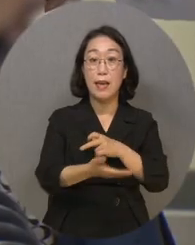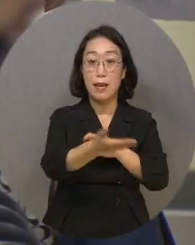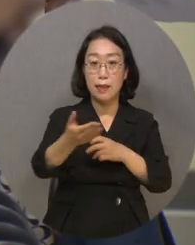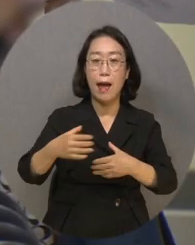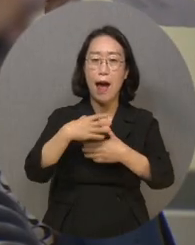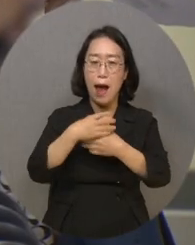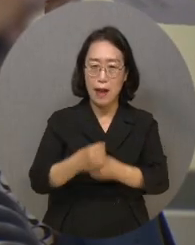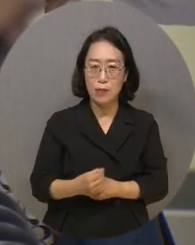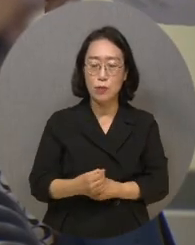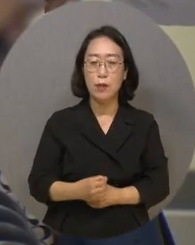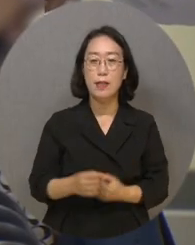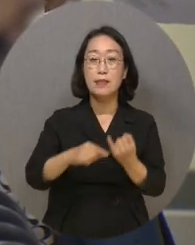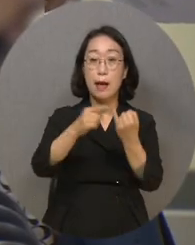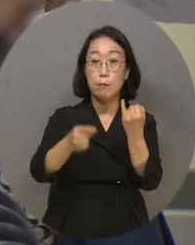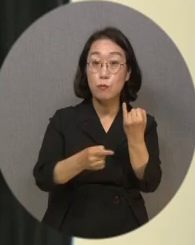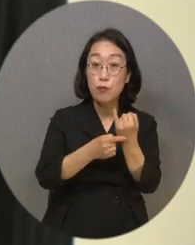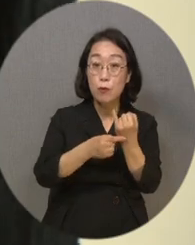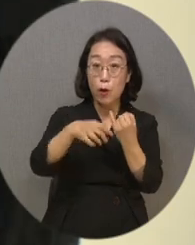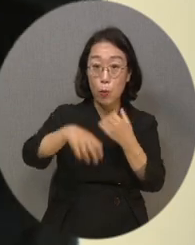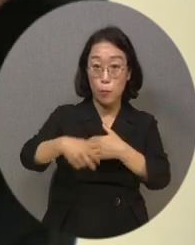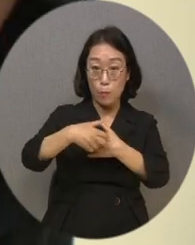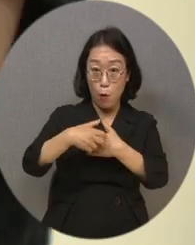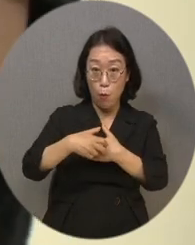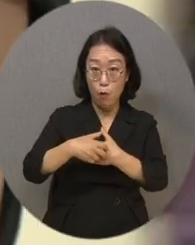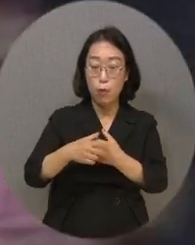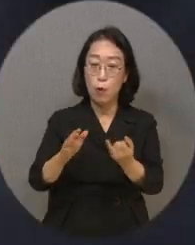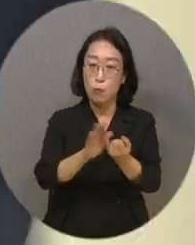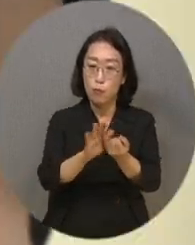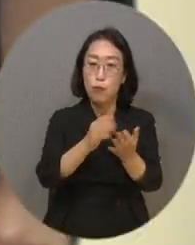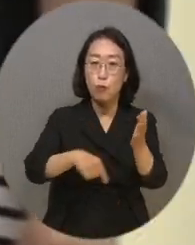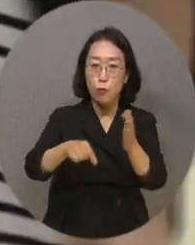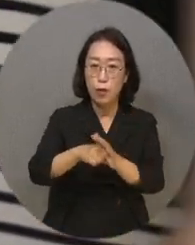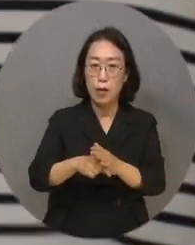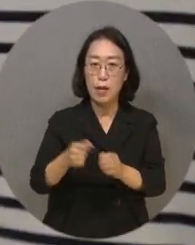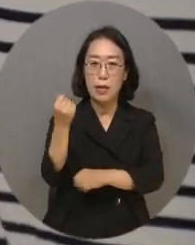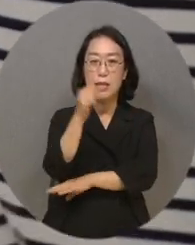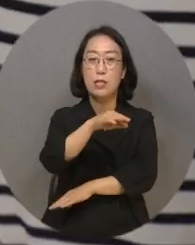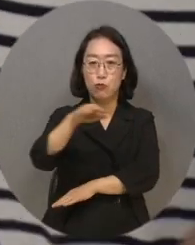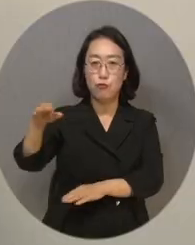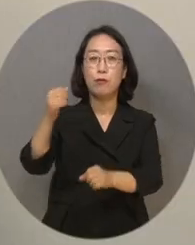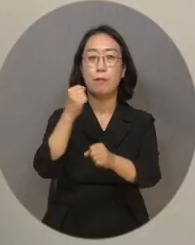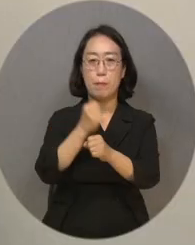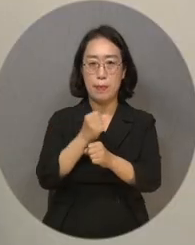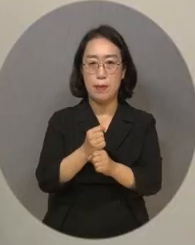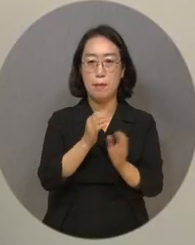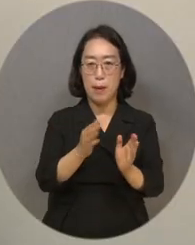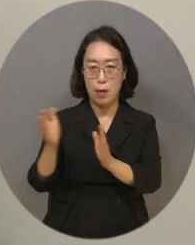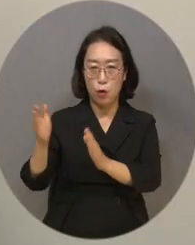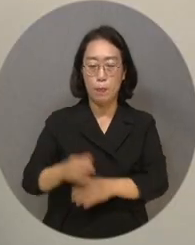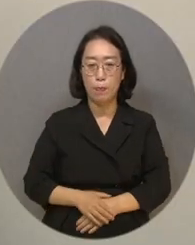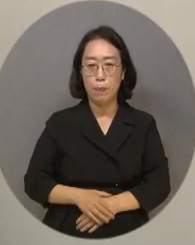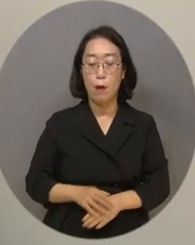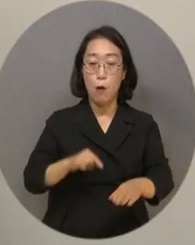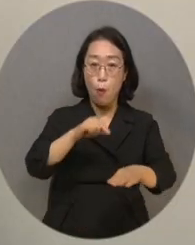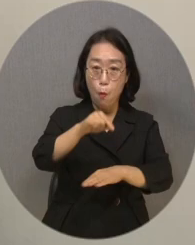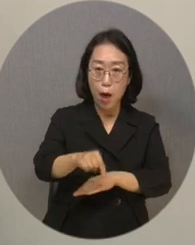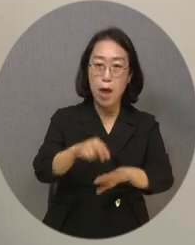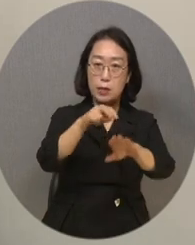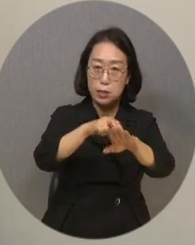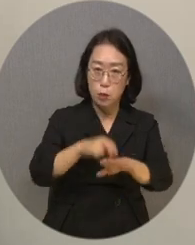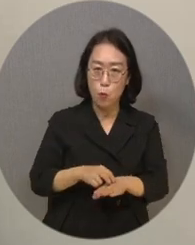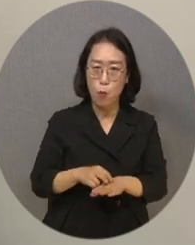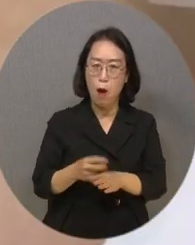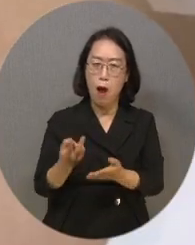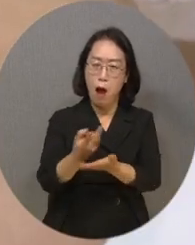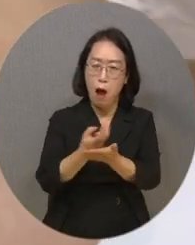안전하고 편안한 산부인과 진료가 제공될 수 있도록 시설 기준을 마련했습니다. 외래 진료, 처치실과